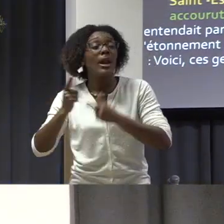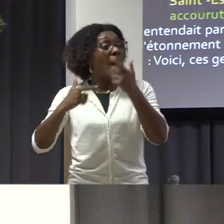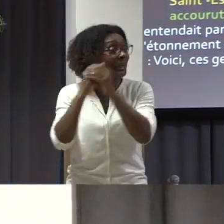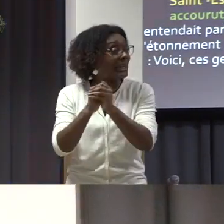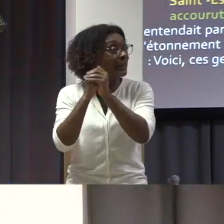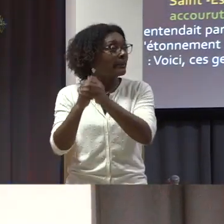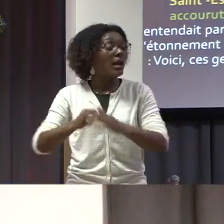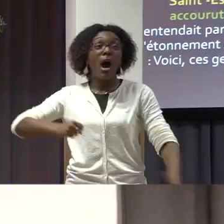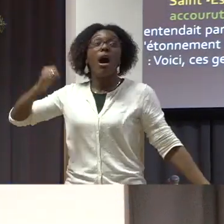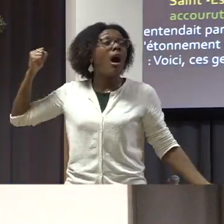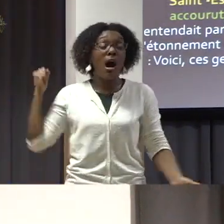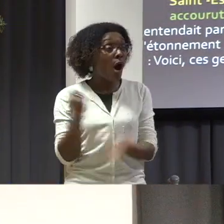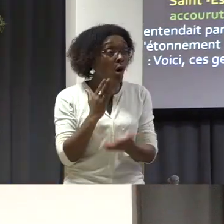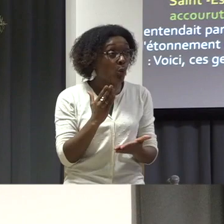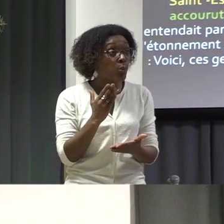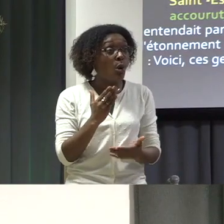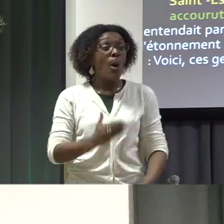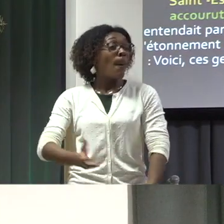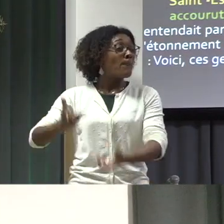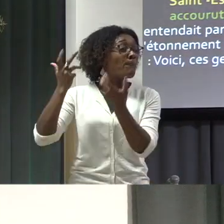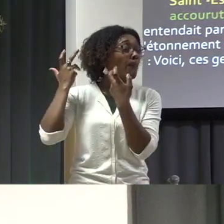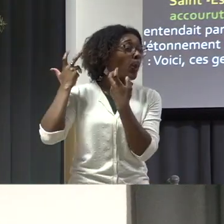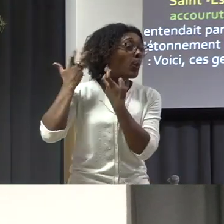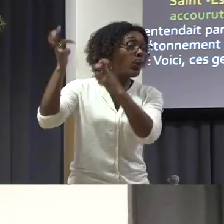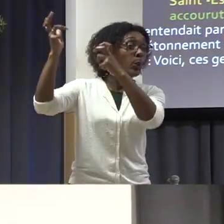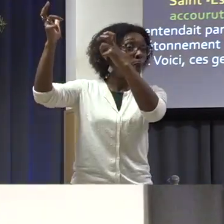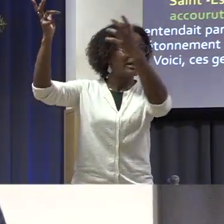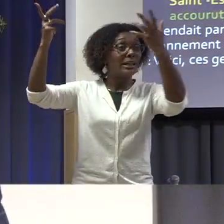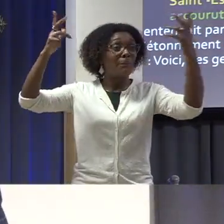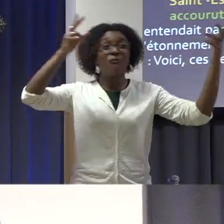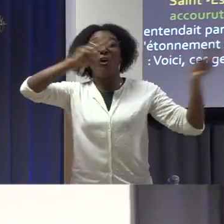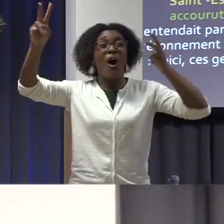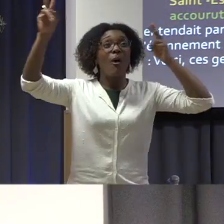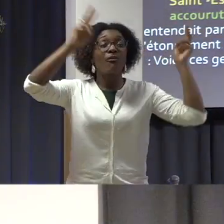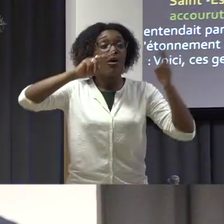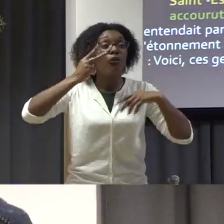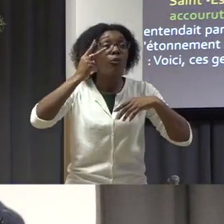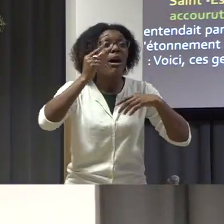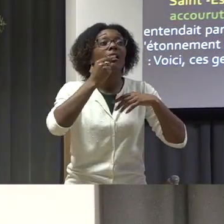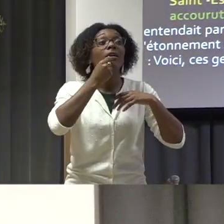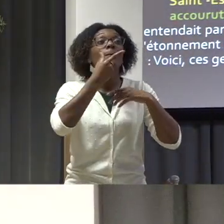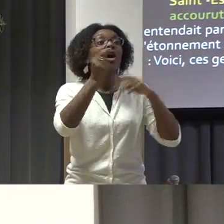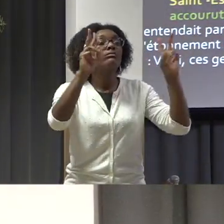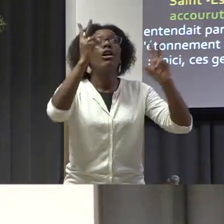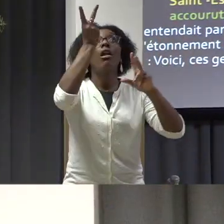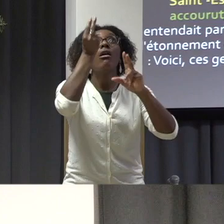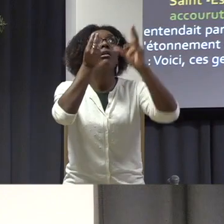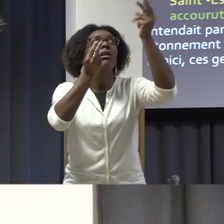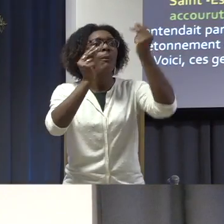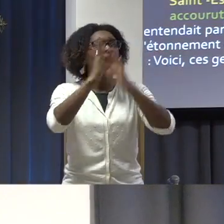va arriver la bible dit au verset 3 des langues semblables à des langues de feu leur apparurent